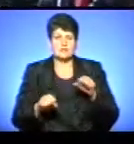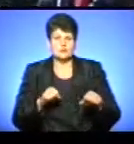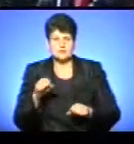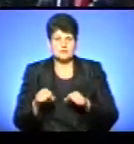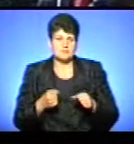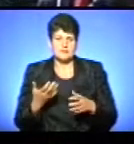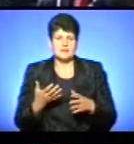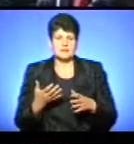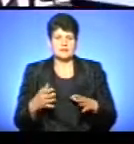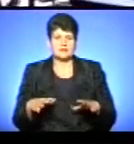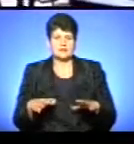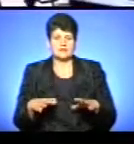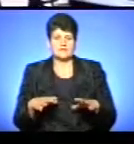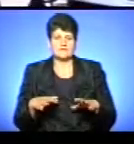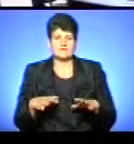19 століття.